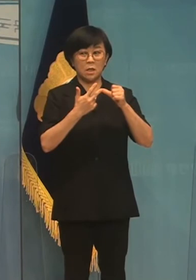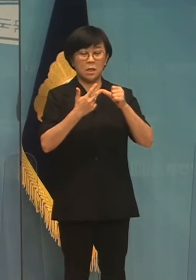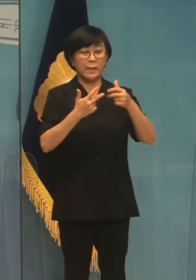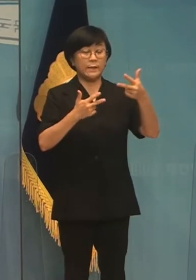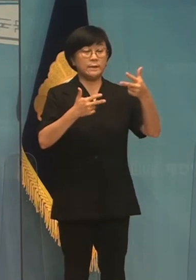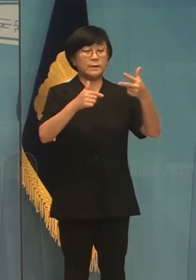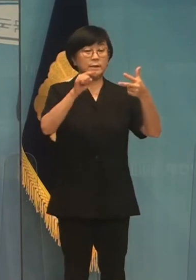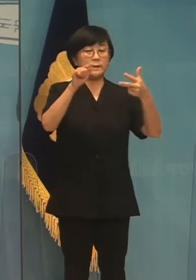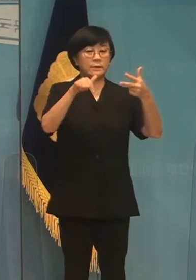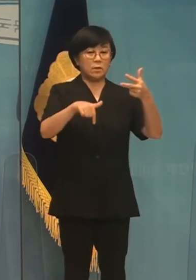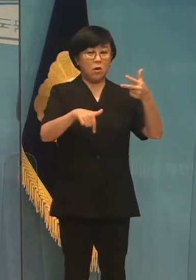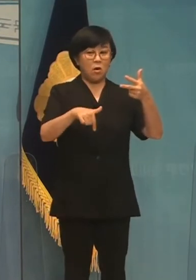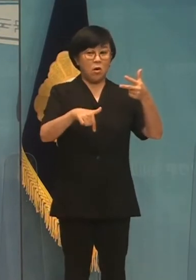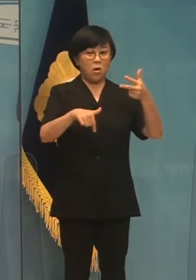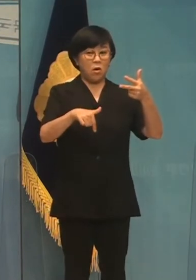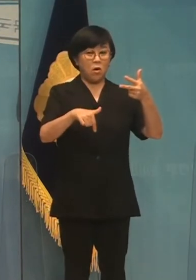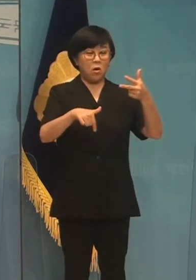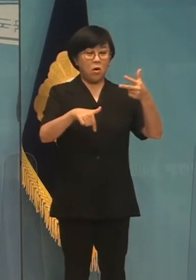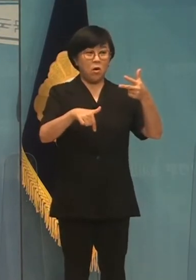제7적